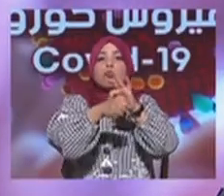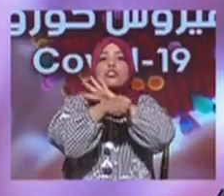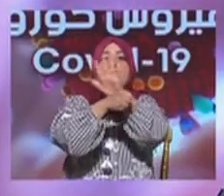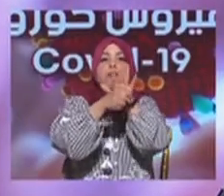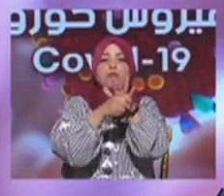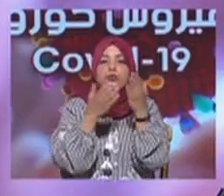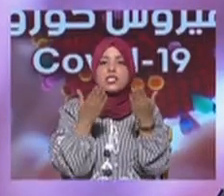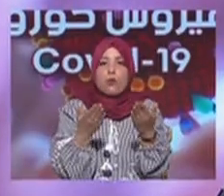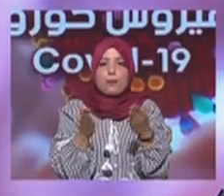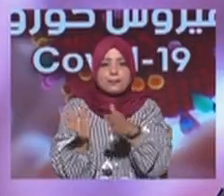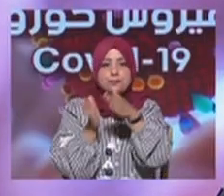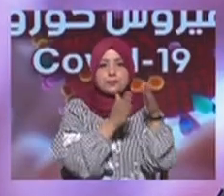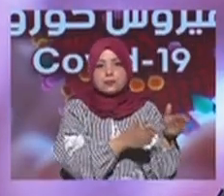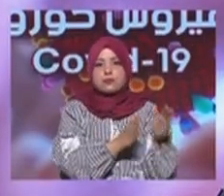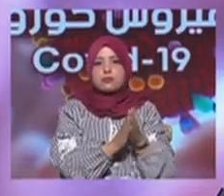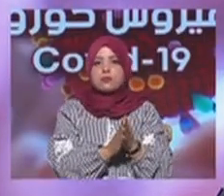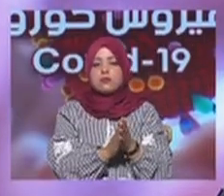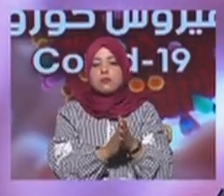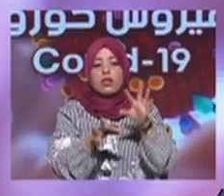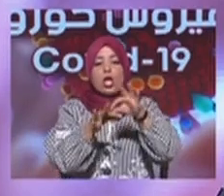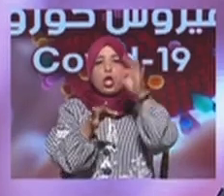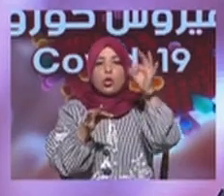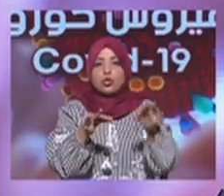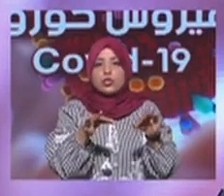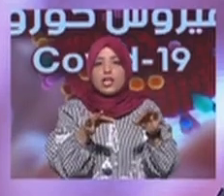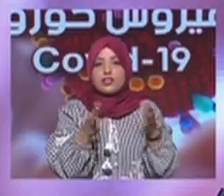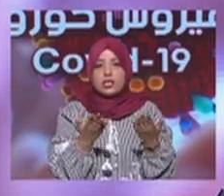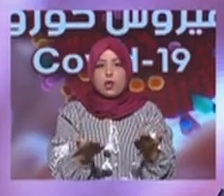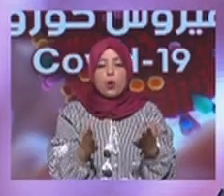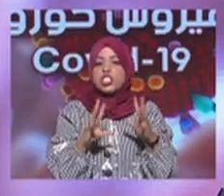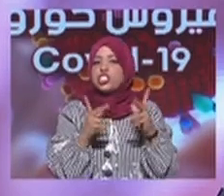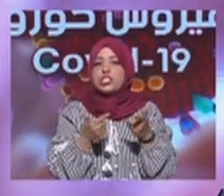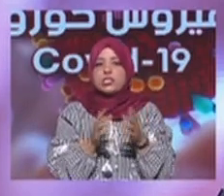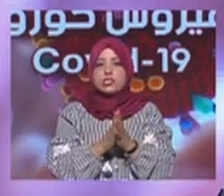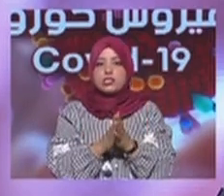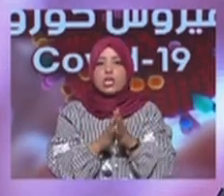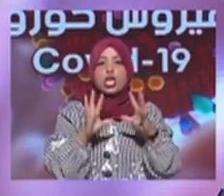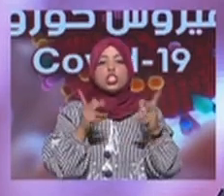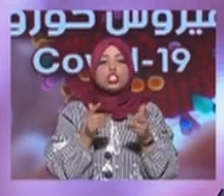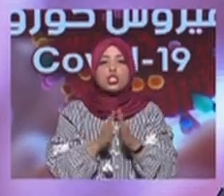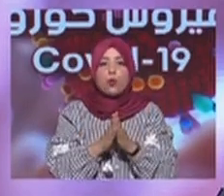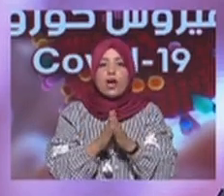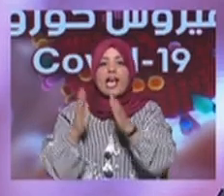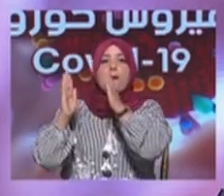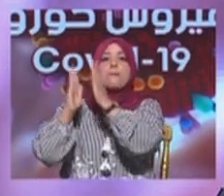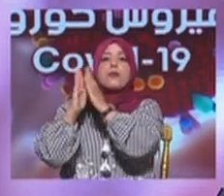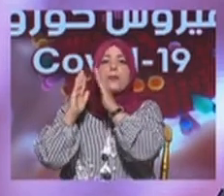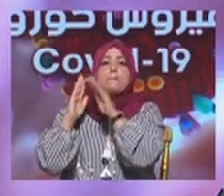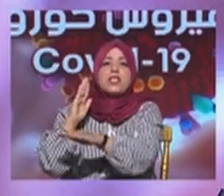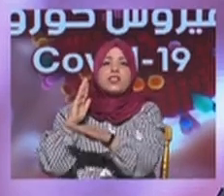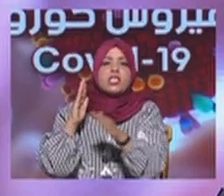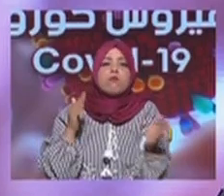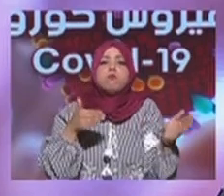هذا تخليكم شنو تستنتجوا معانا انه الحجر الصحي باش يتواصل